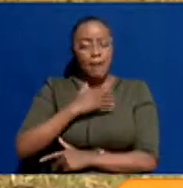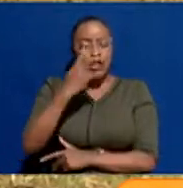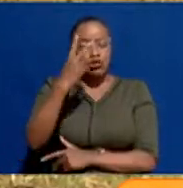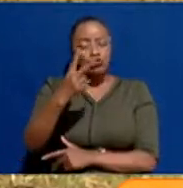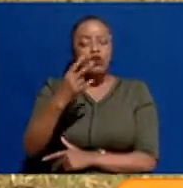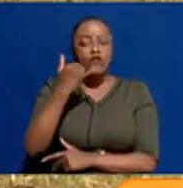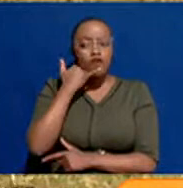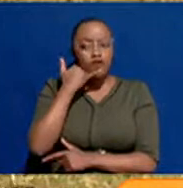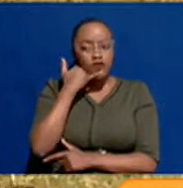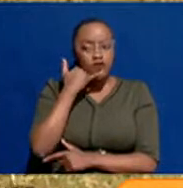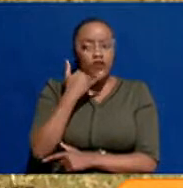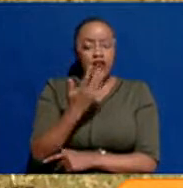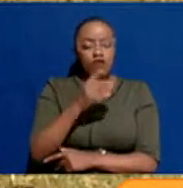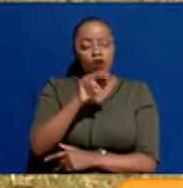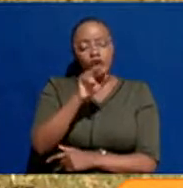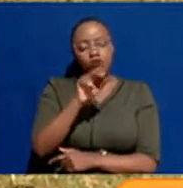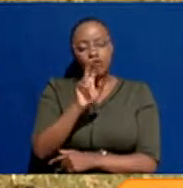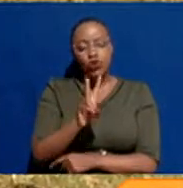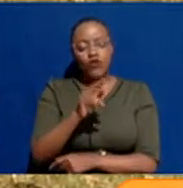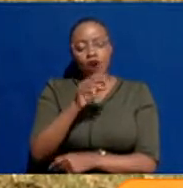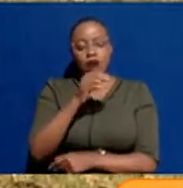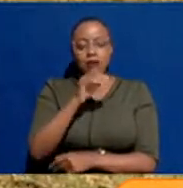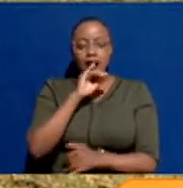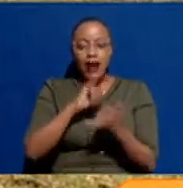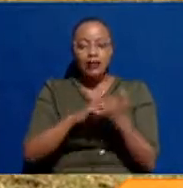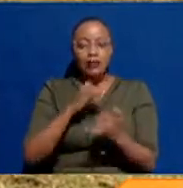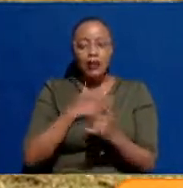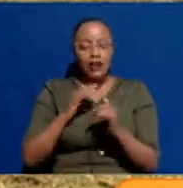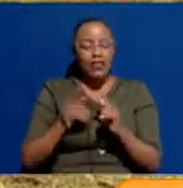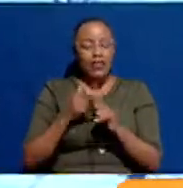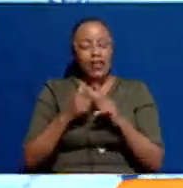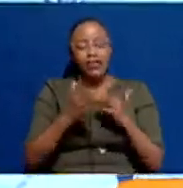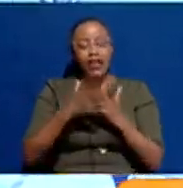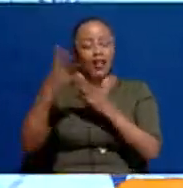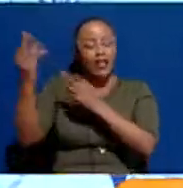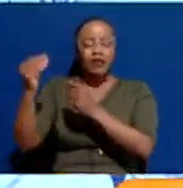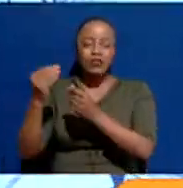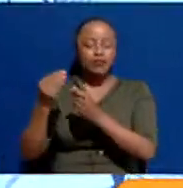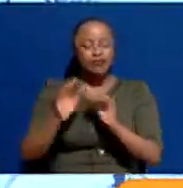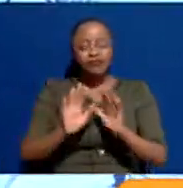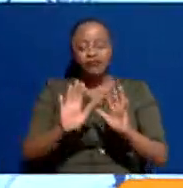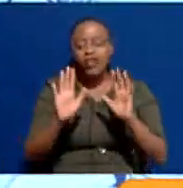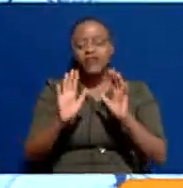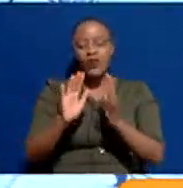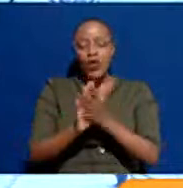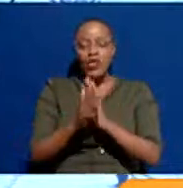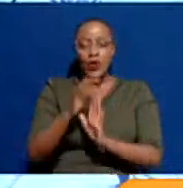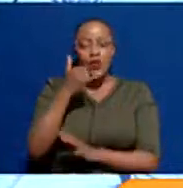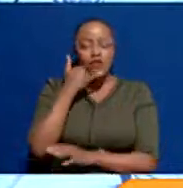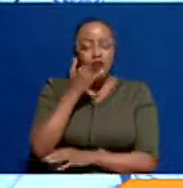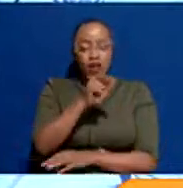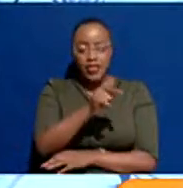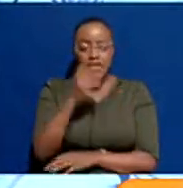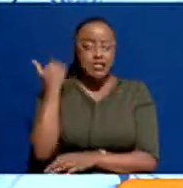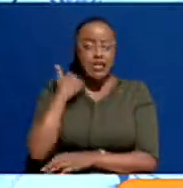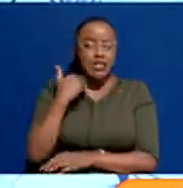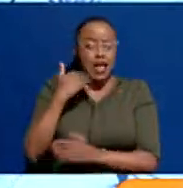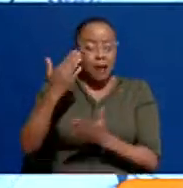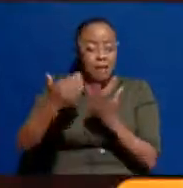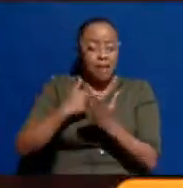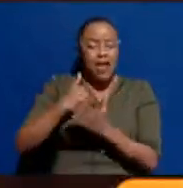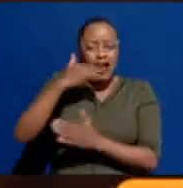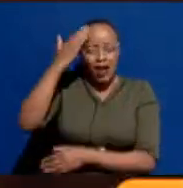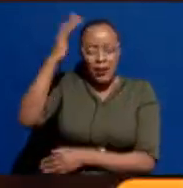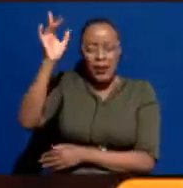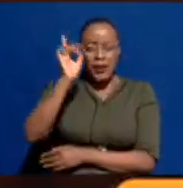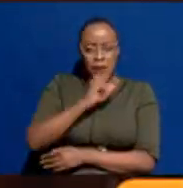mbili, walichukua sota, walituacha bila simu. Inadaiwa kuwa huenda majambazi hao walikuwa na